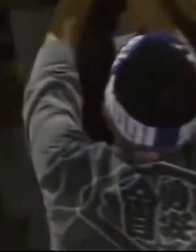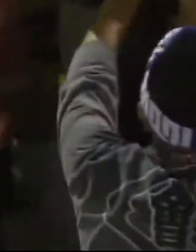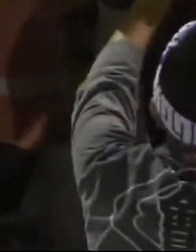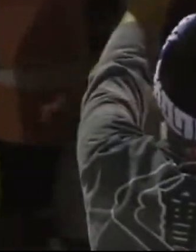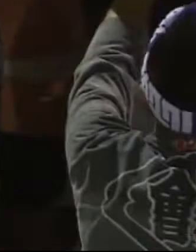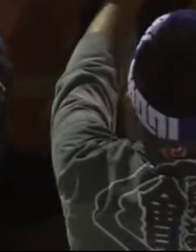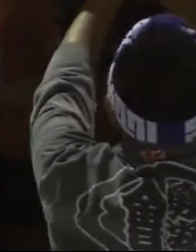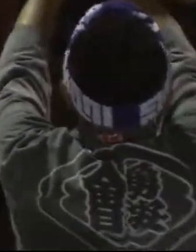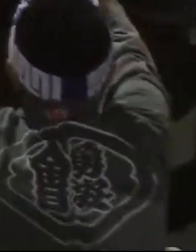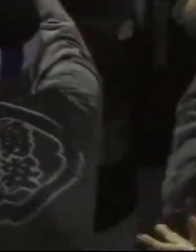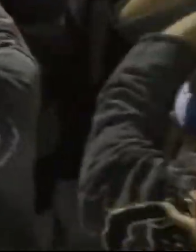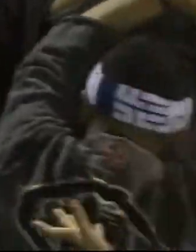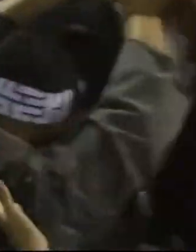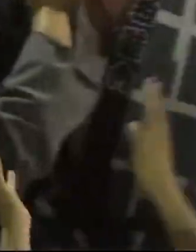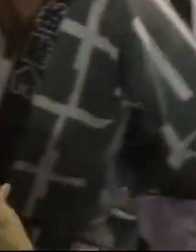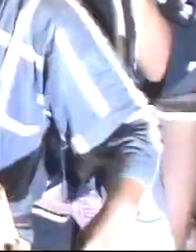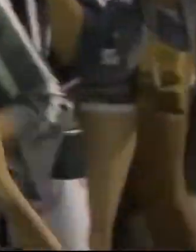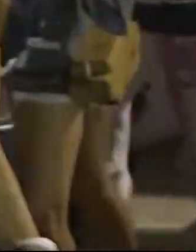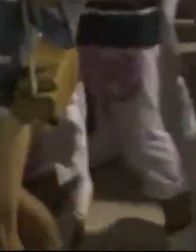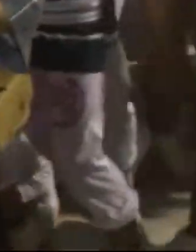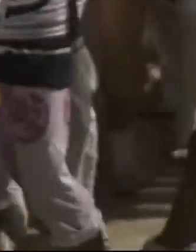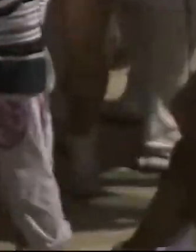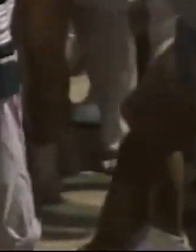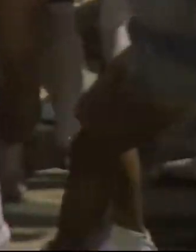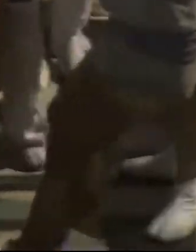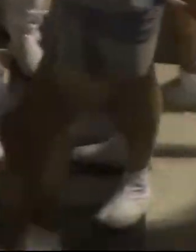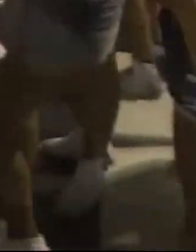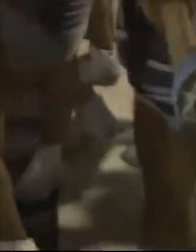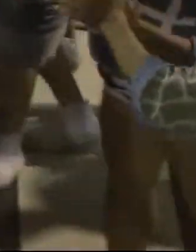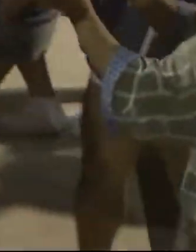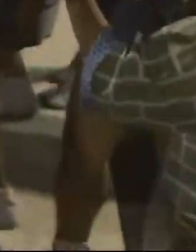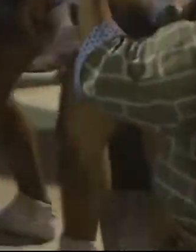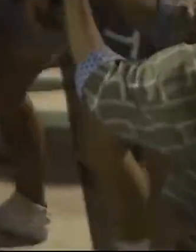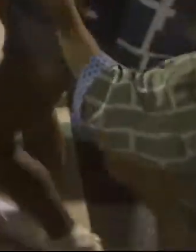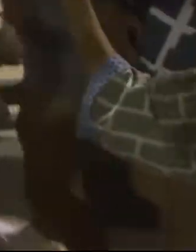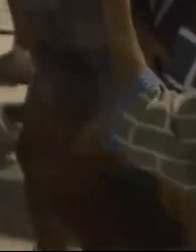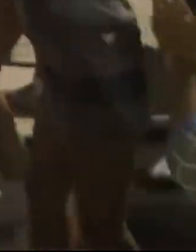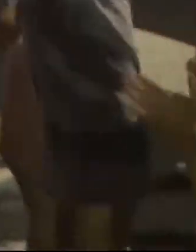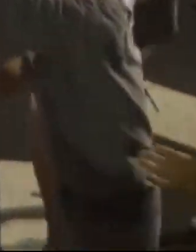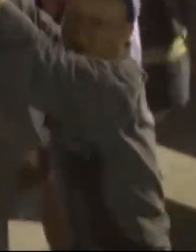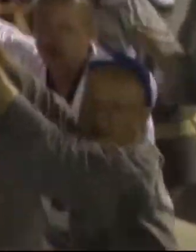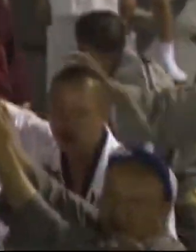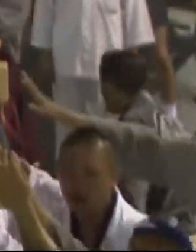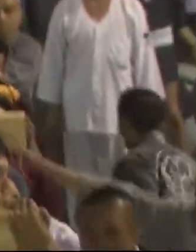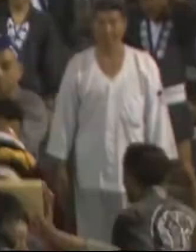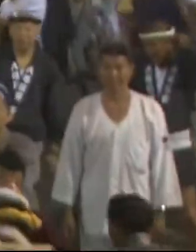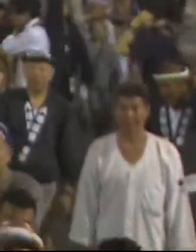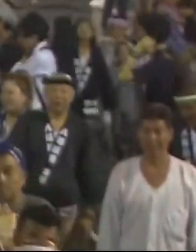この番組は高崎市の企画提供でお送りしました。